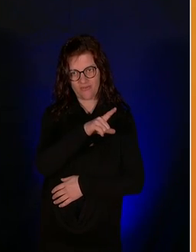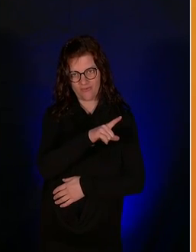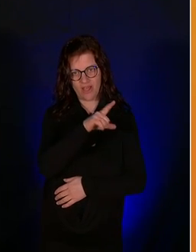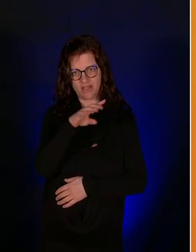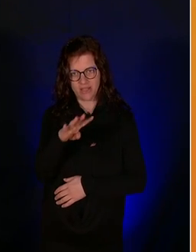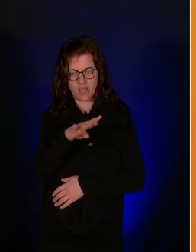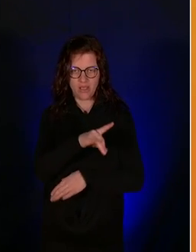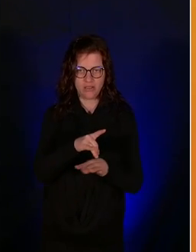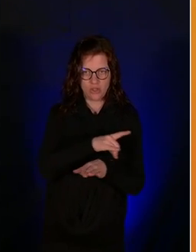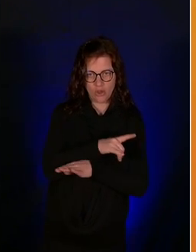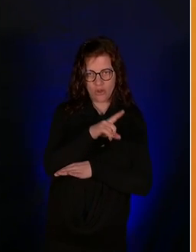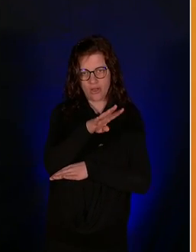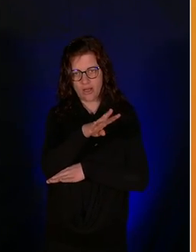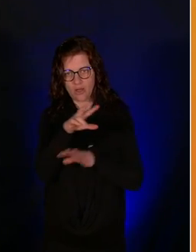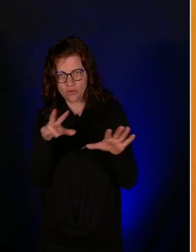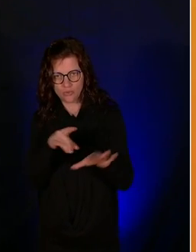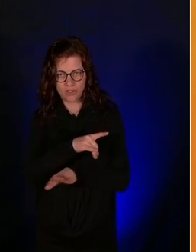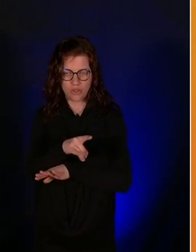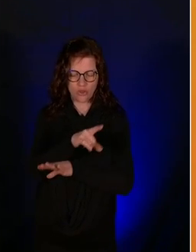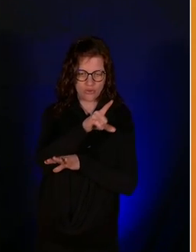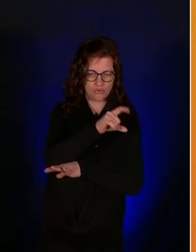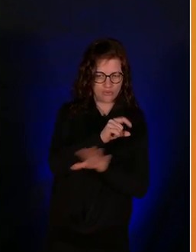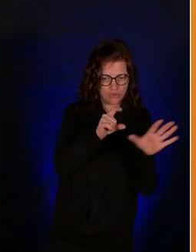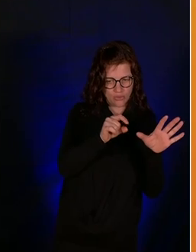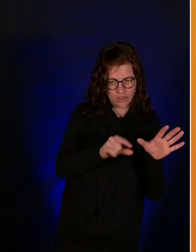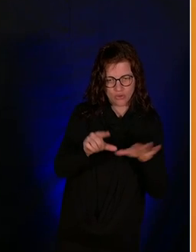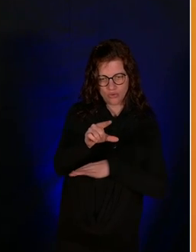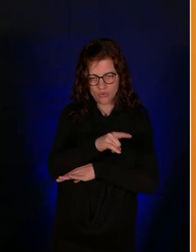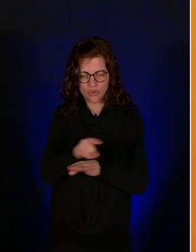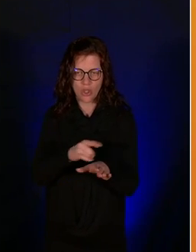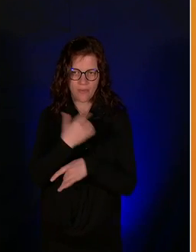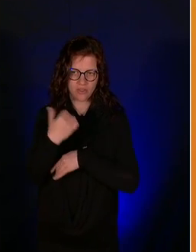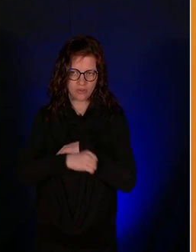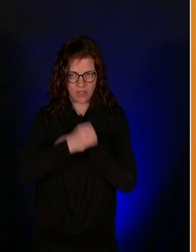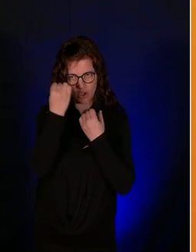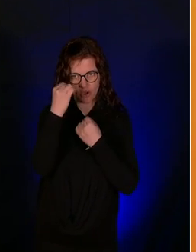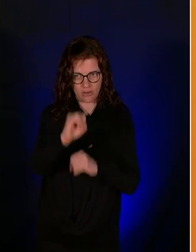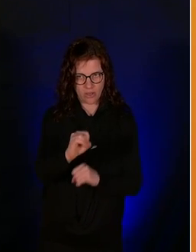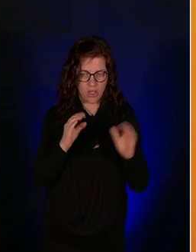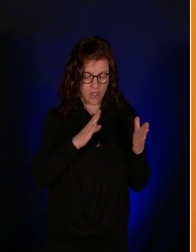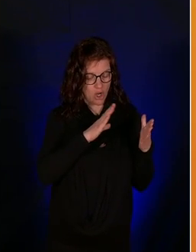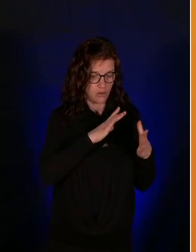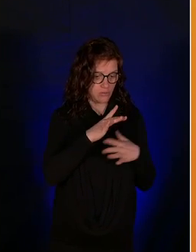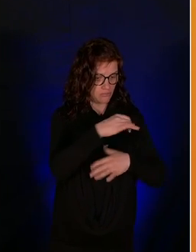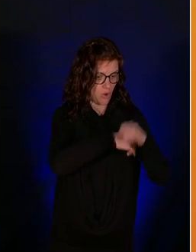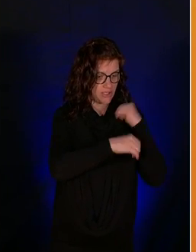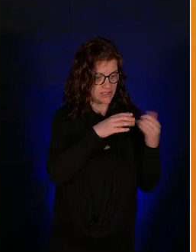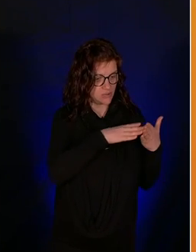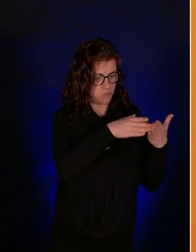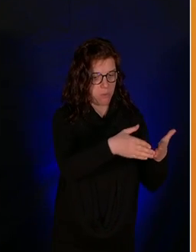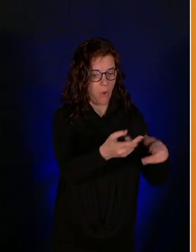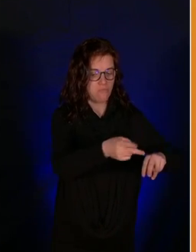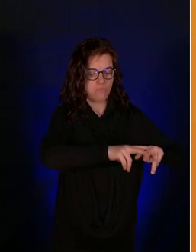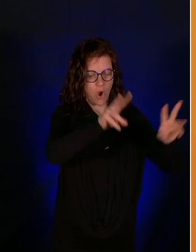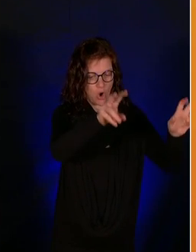24 heures, 48 heures, 72 heures semaine en grève, des opérations port mort, une